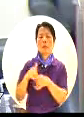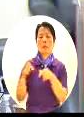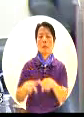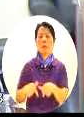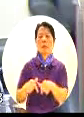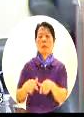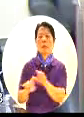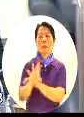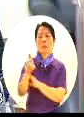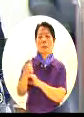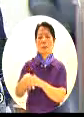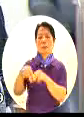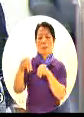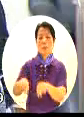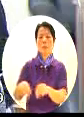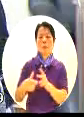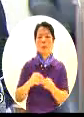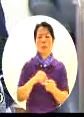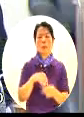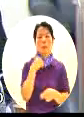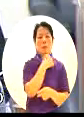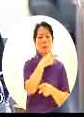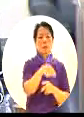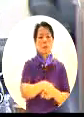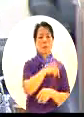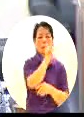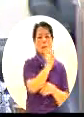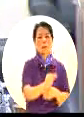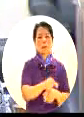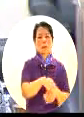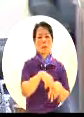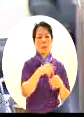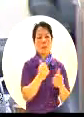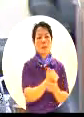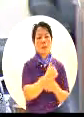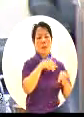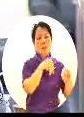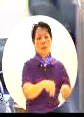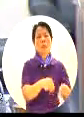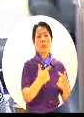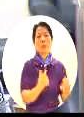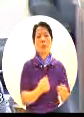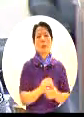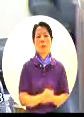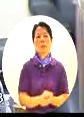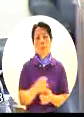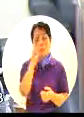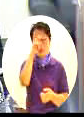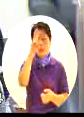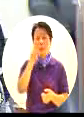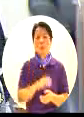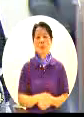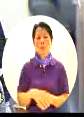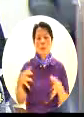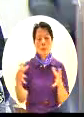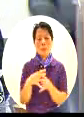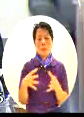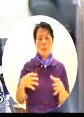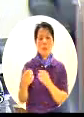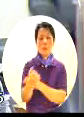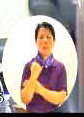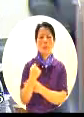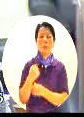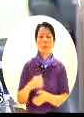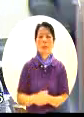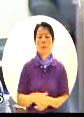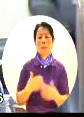协定，台湾跟新加坡的贸易协定哈，啊，希望讲我们一起来努力哈，